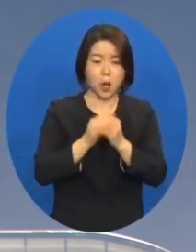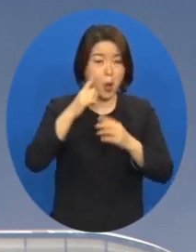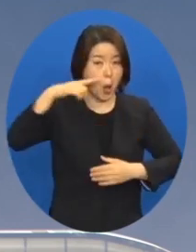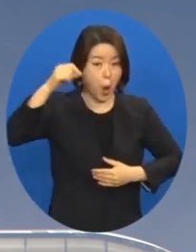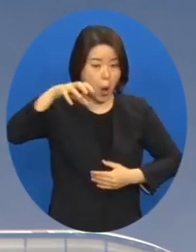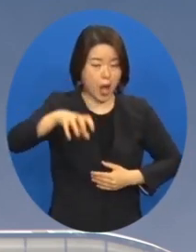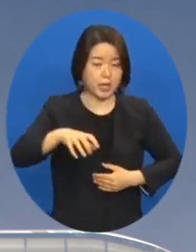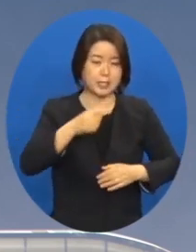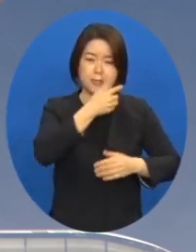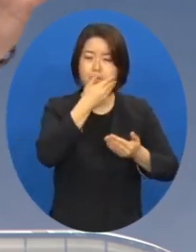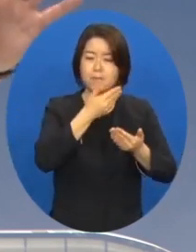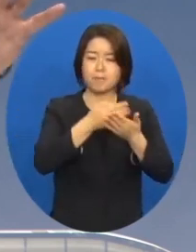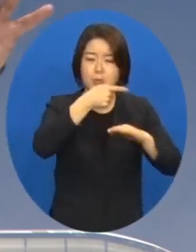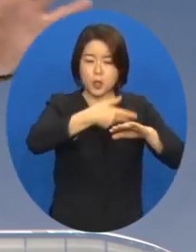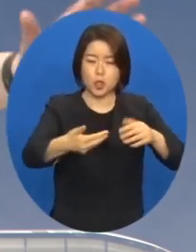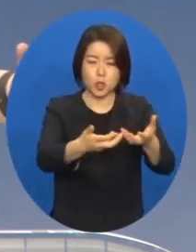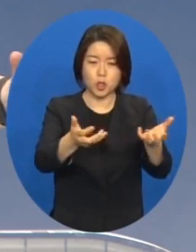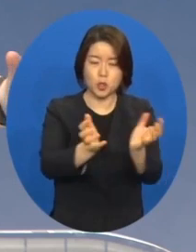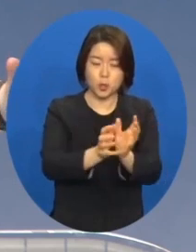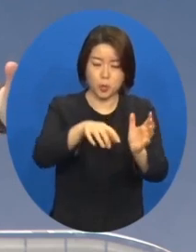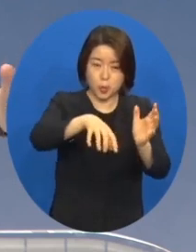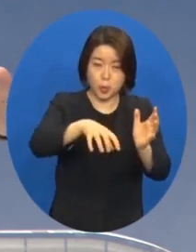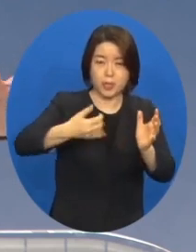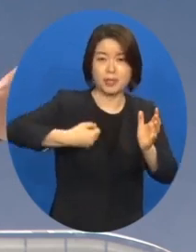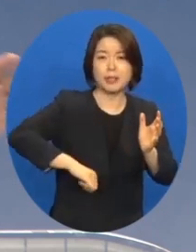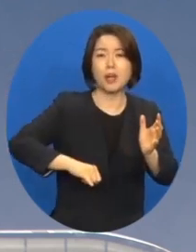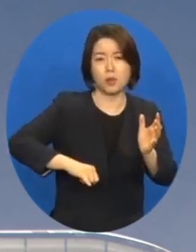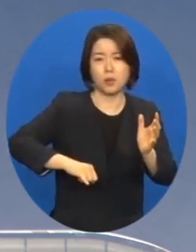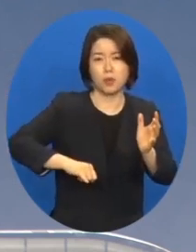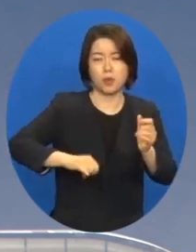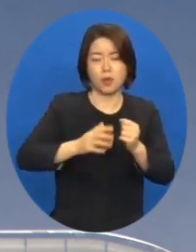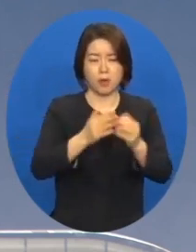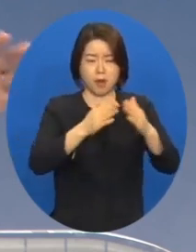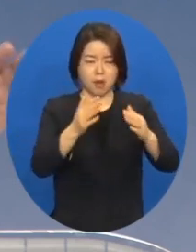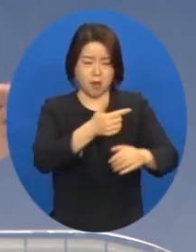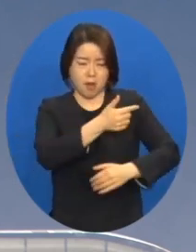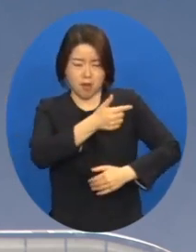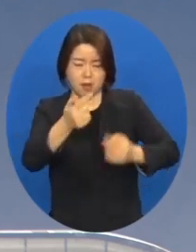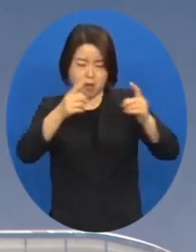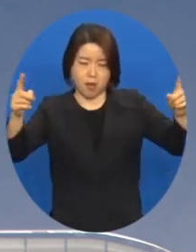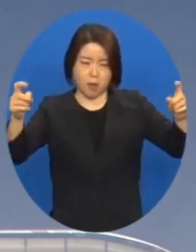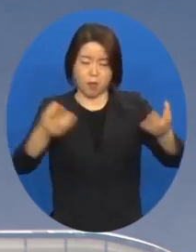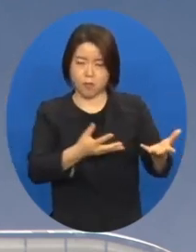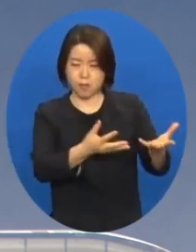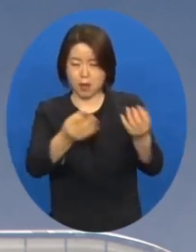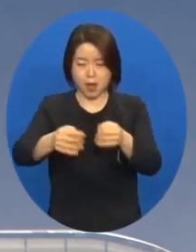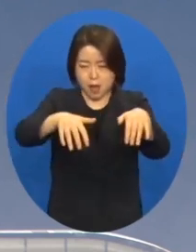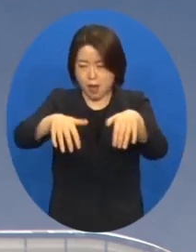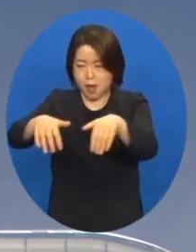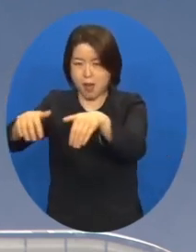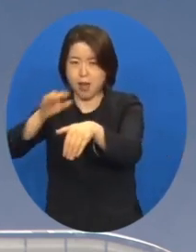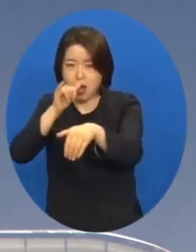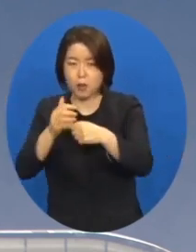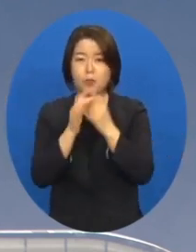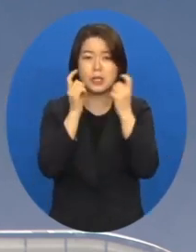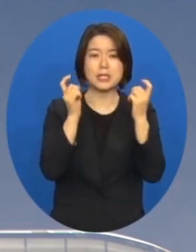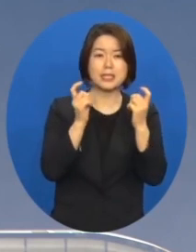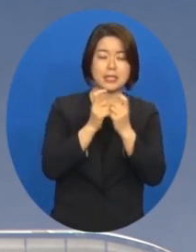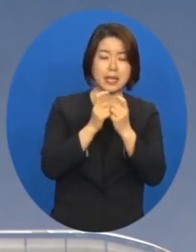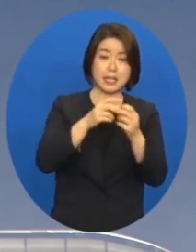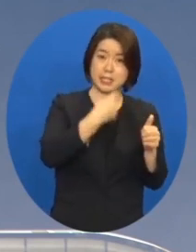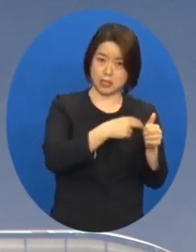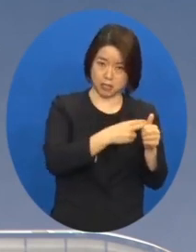태어났습니다. 집도 엄청나게 크고 많고 수많은 하녀 하인들이 있고 개인적인